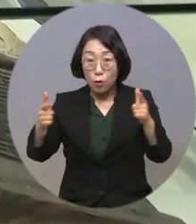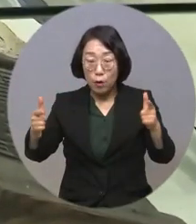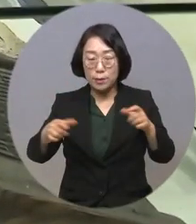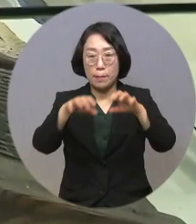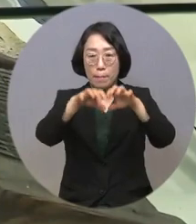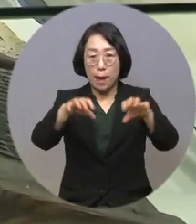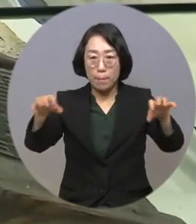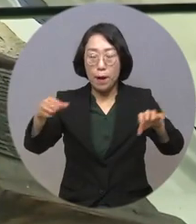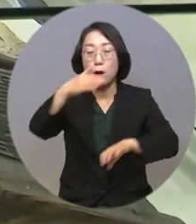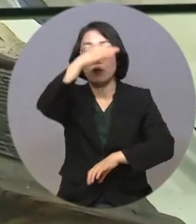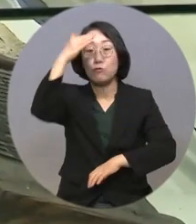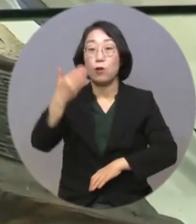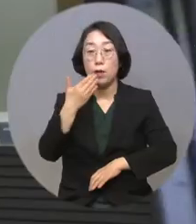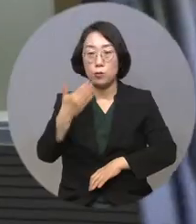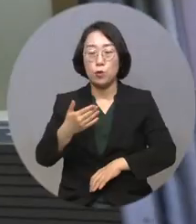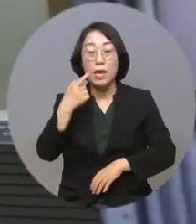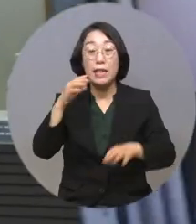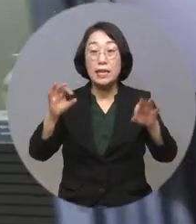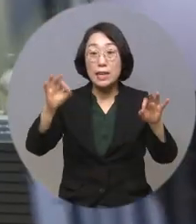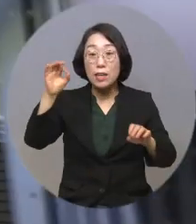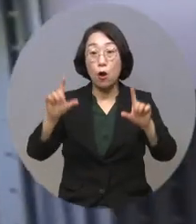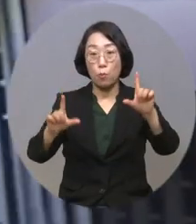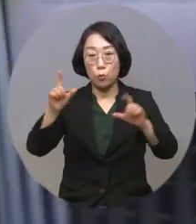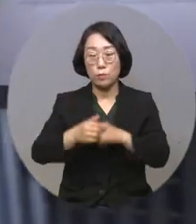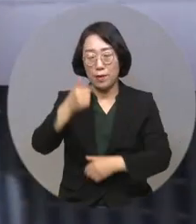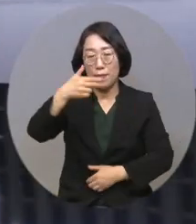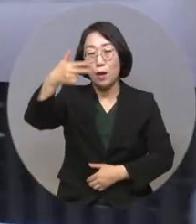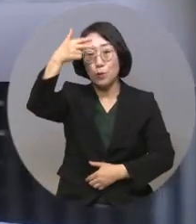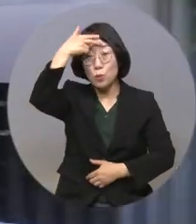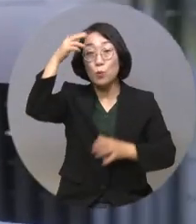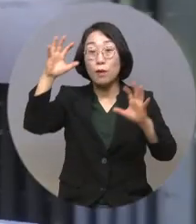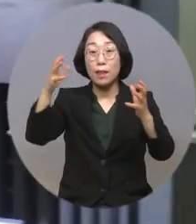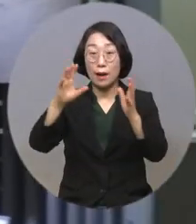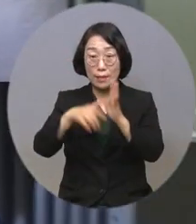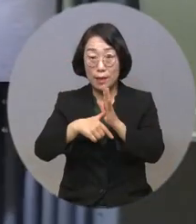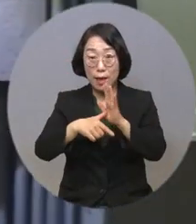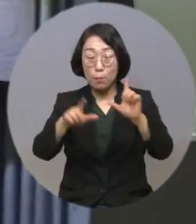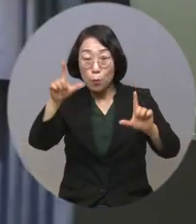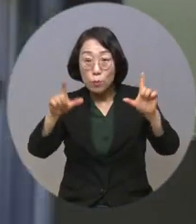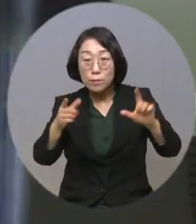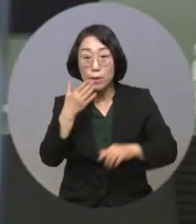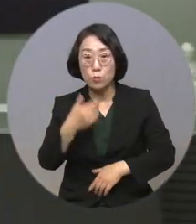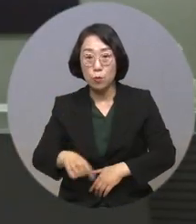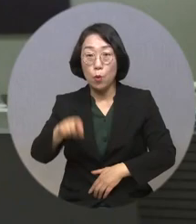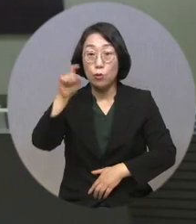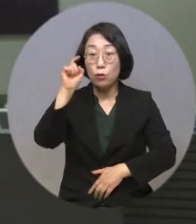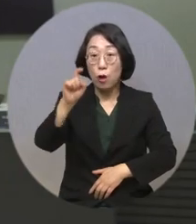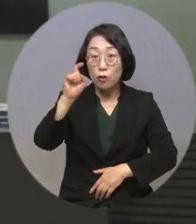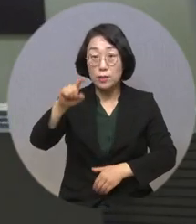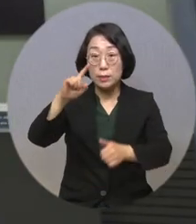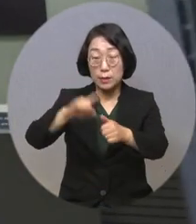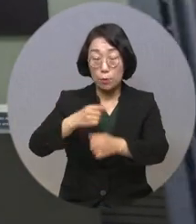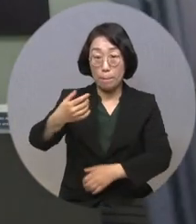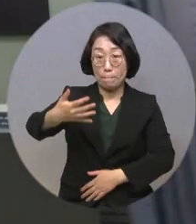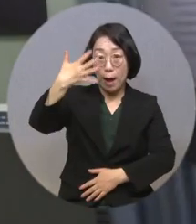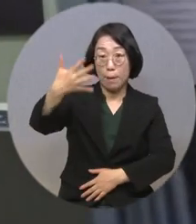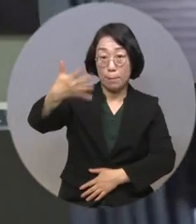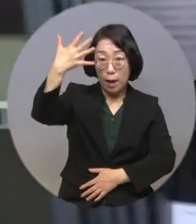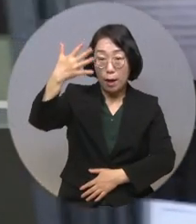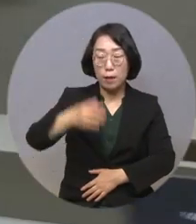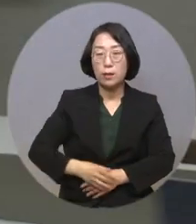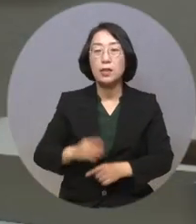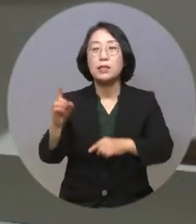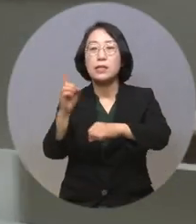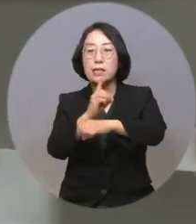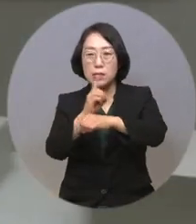있으며 인형을 활용해 조선시대 생활 모습을 담고 터치스크린을 이용해 자료들을 디지털화하는